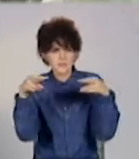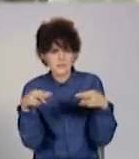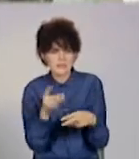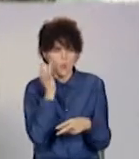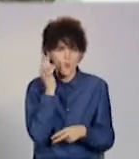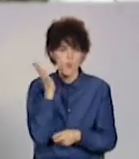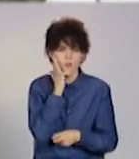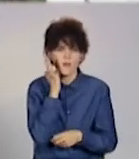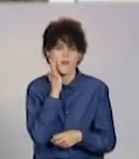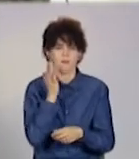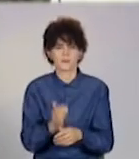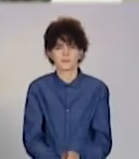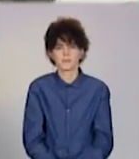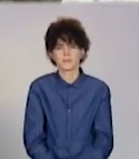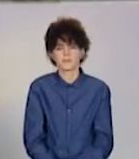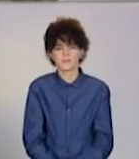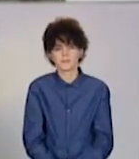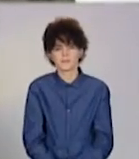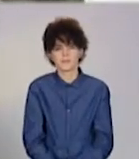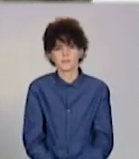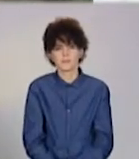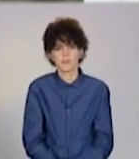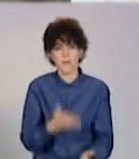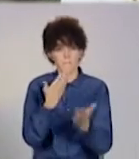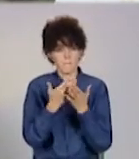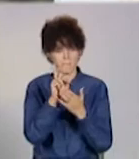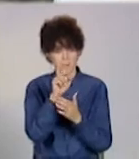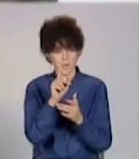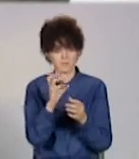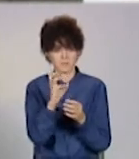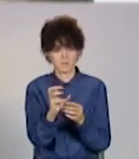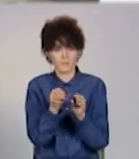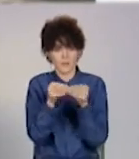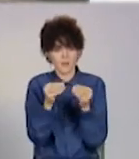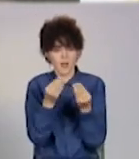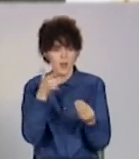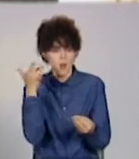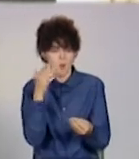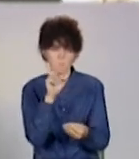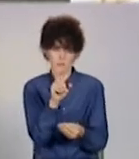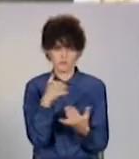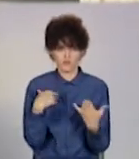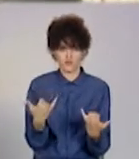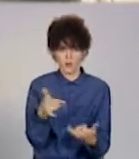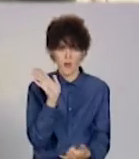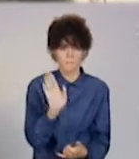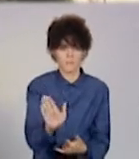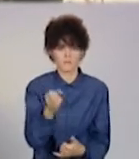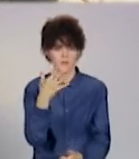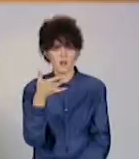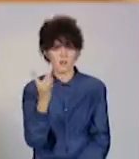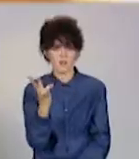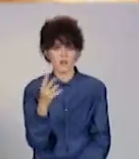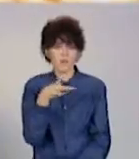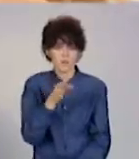отак. Если бы она у него хорошо ломалась бы, я бы его взял бы у него за 15. Сейчас я ему предложу 10